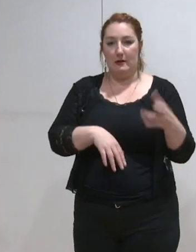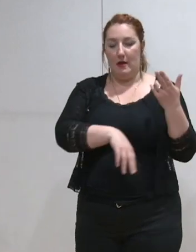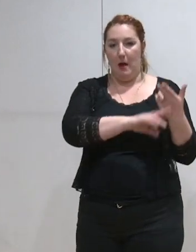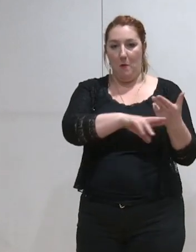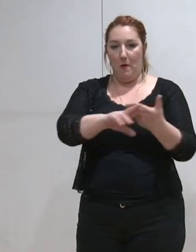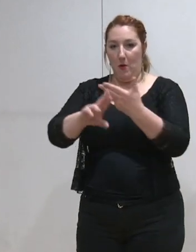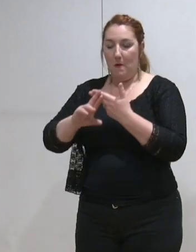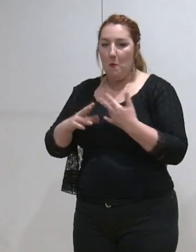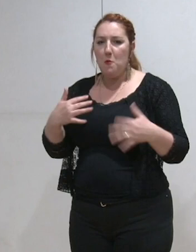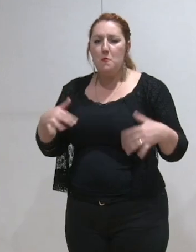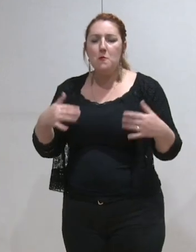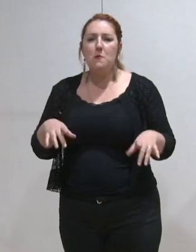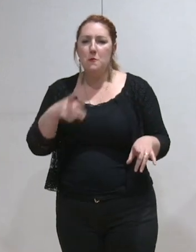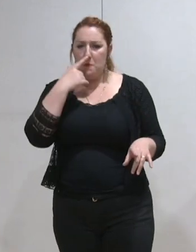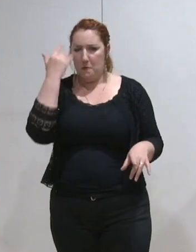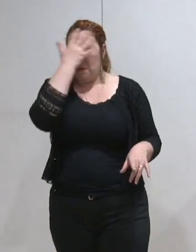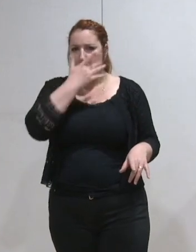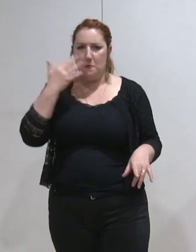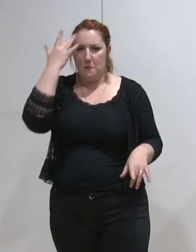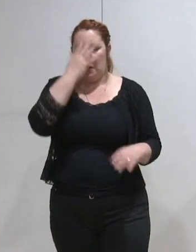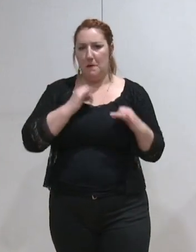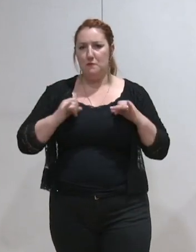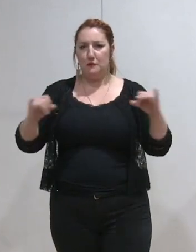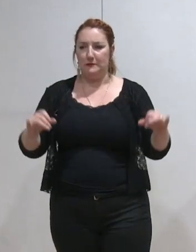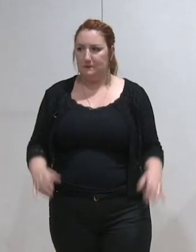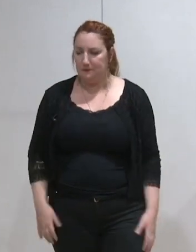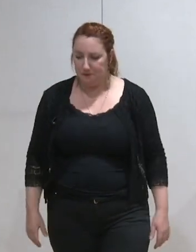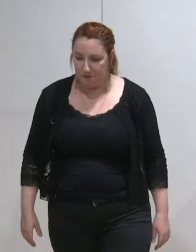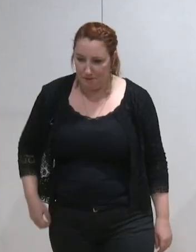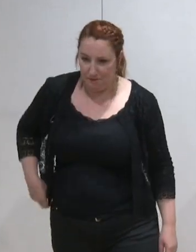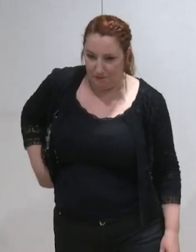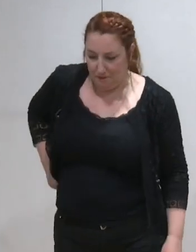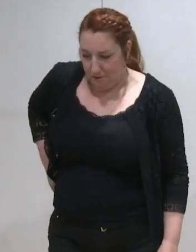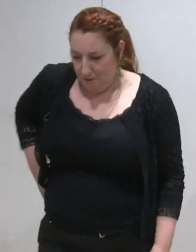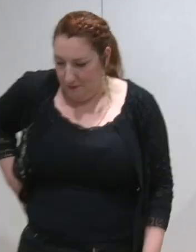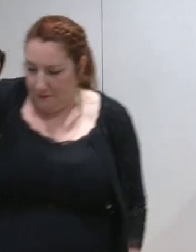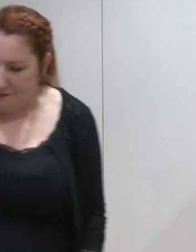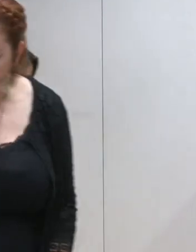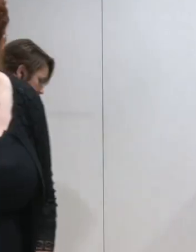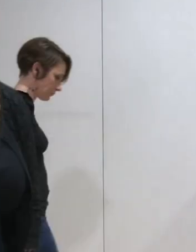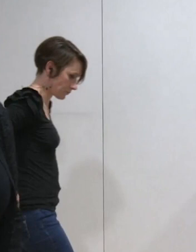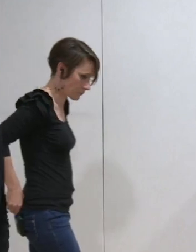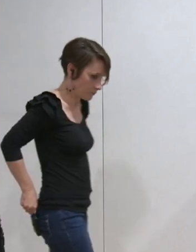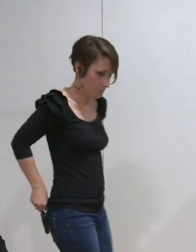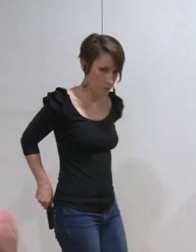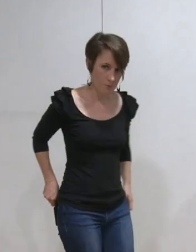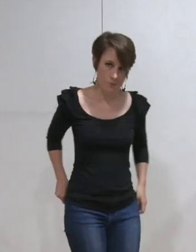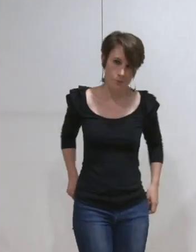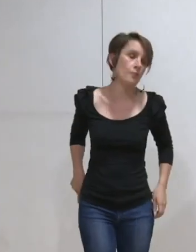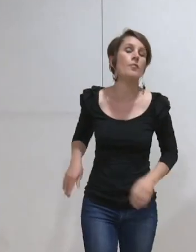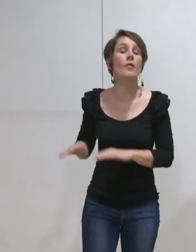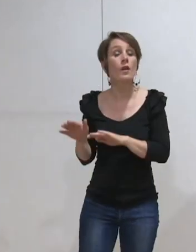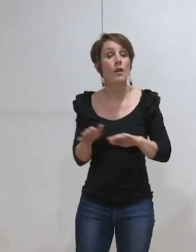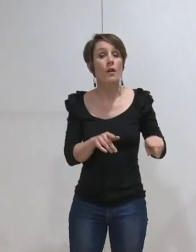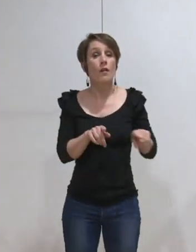pour le moins des retours d'inquiétude à ce sujet enfin comment ne pas rappeler que nous